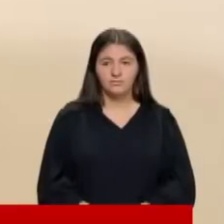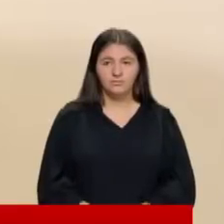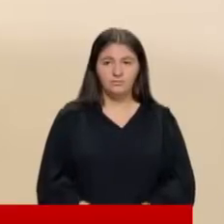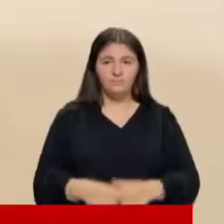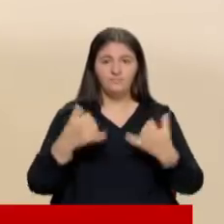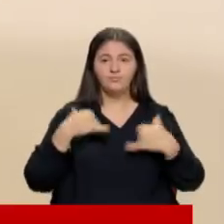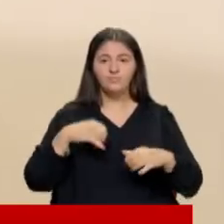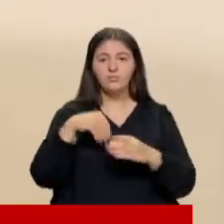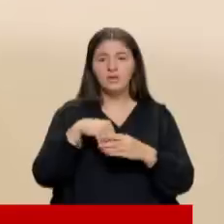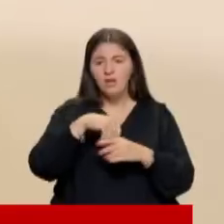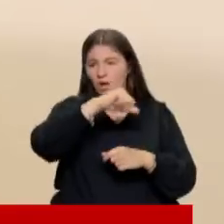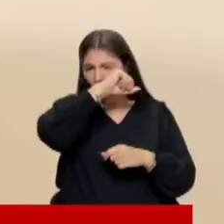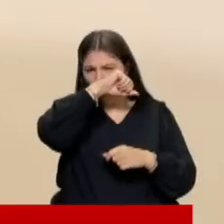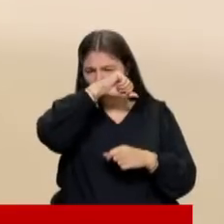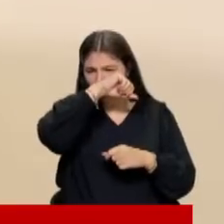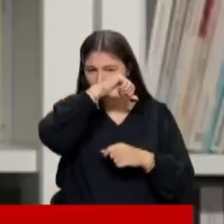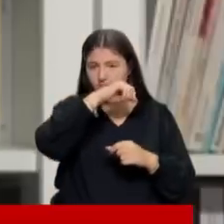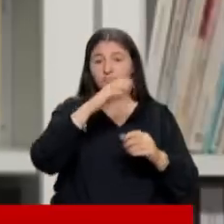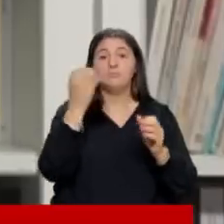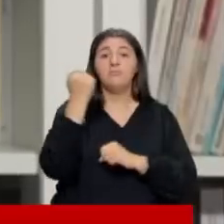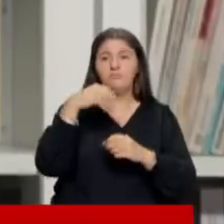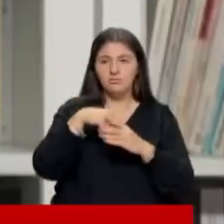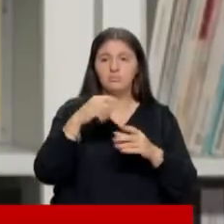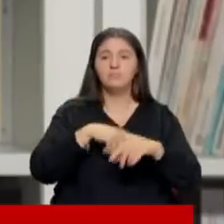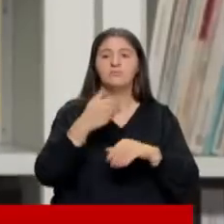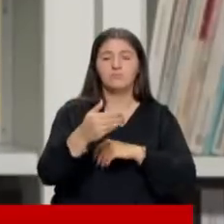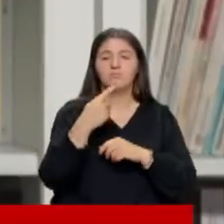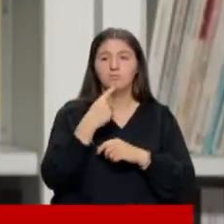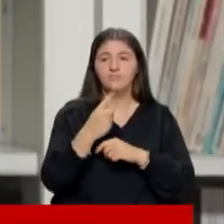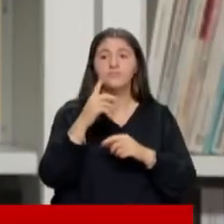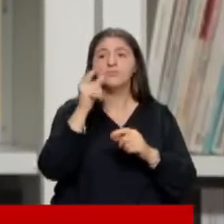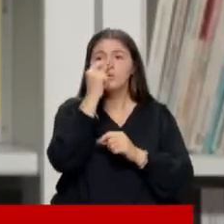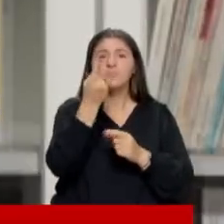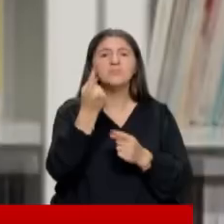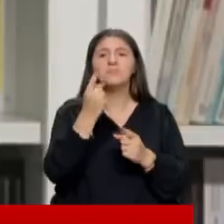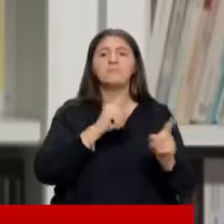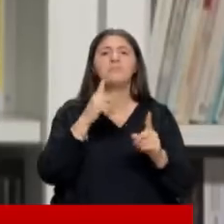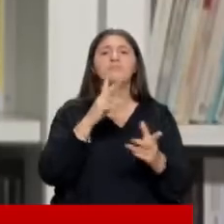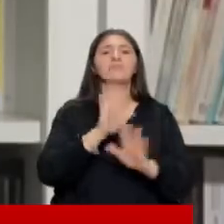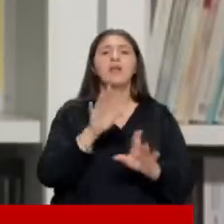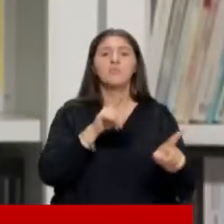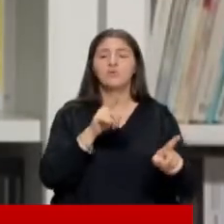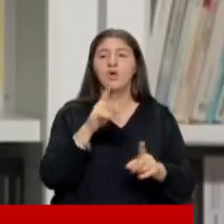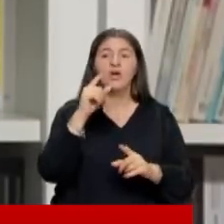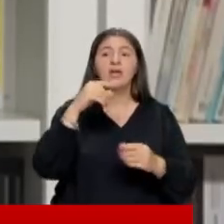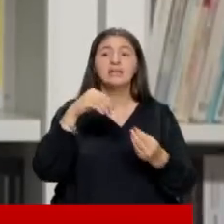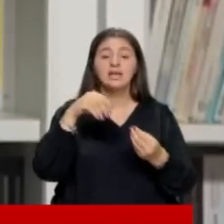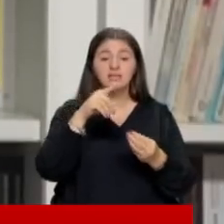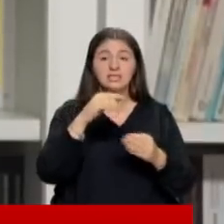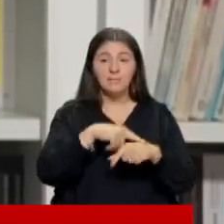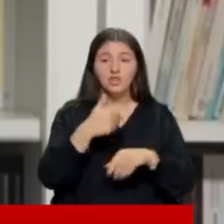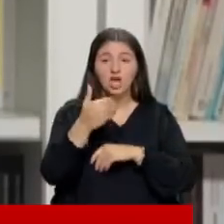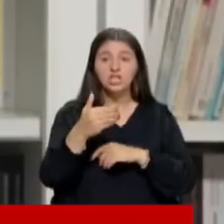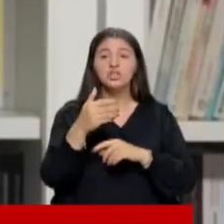Katiller için zaman aşımı kararı verildi Madımak basit bir adli vaka değildi zaman aşımı faile